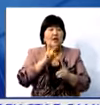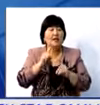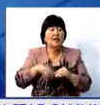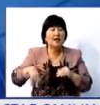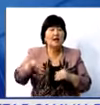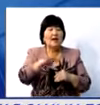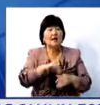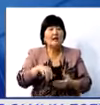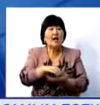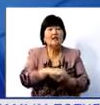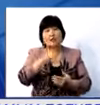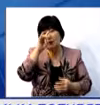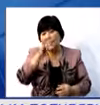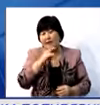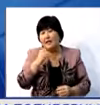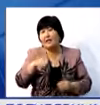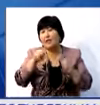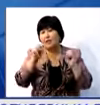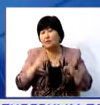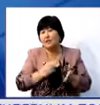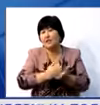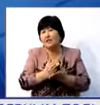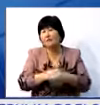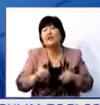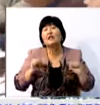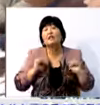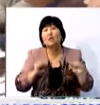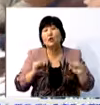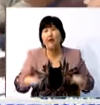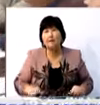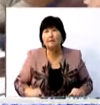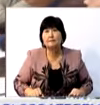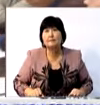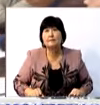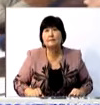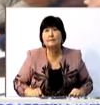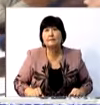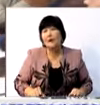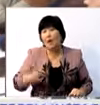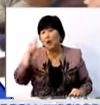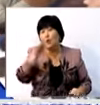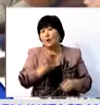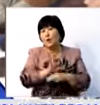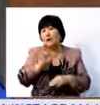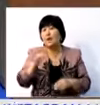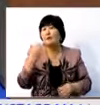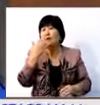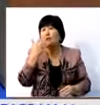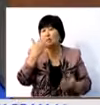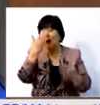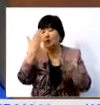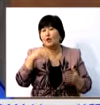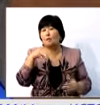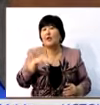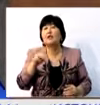региональной ассамблеи народа казахстана и специалисты сферы спорта в годы депортации чеченского народа вахида